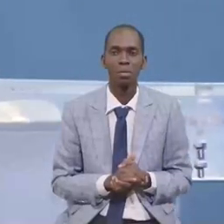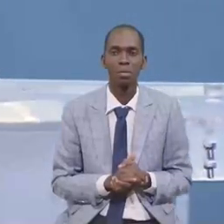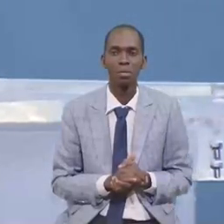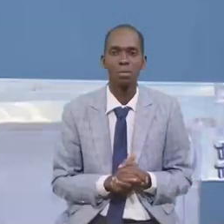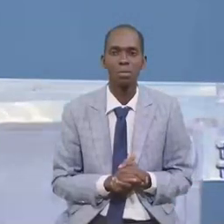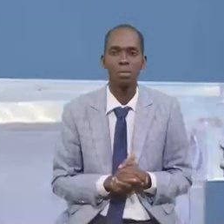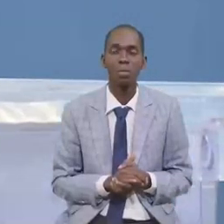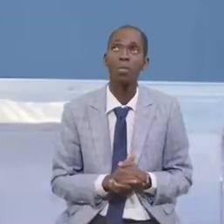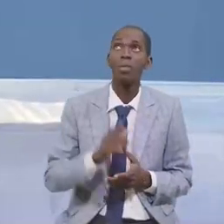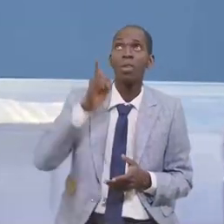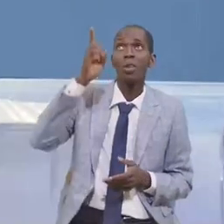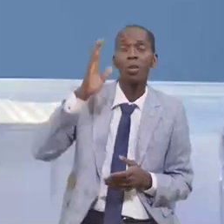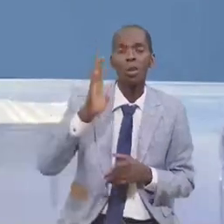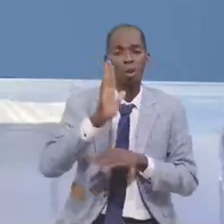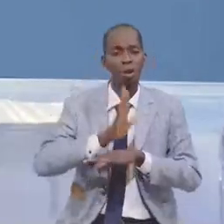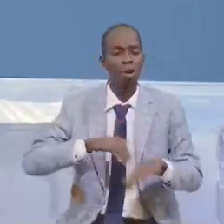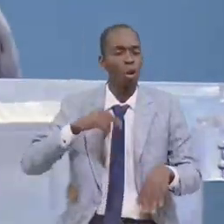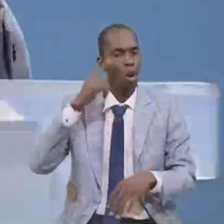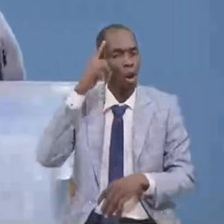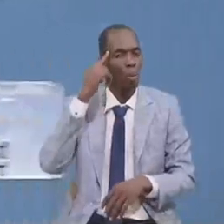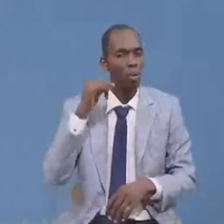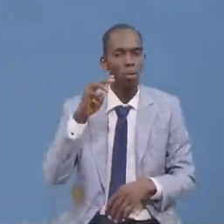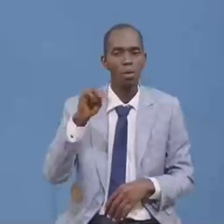Il a appelé Moïse.